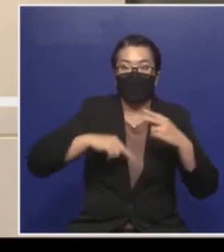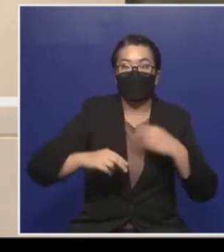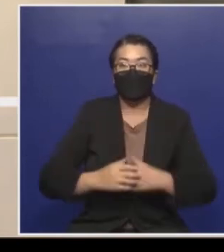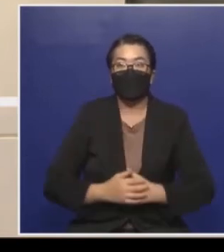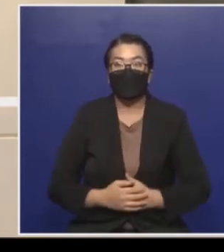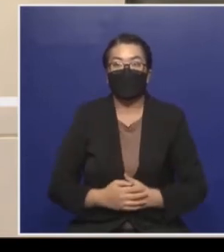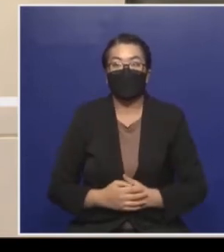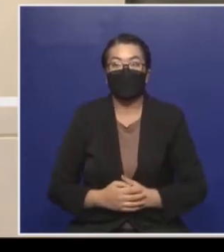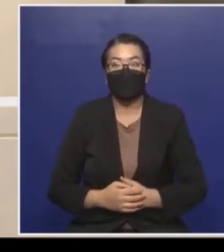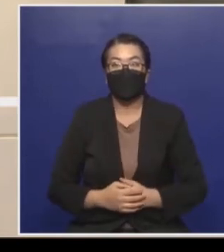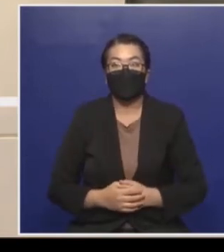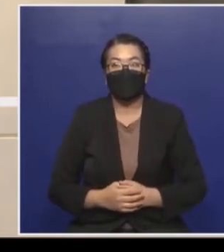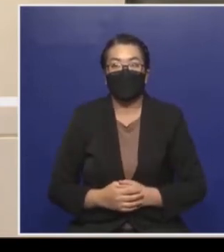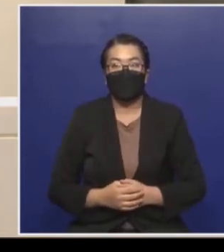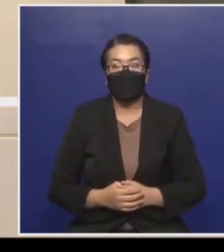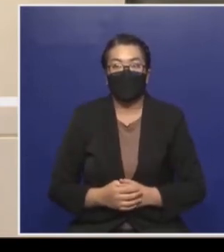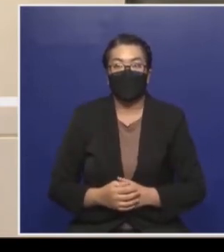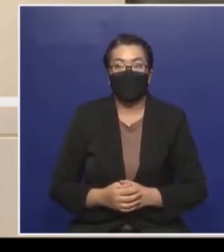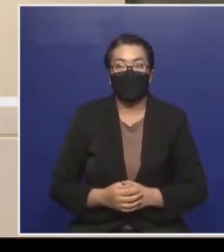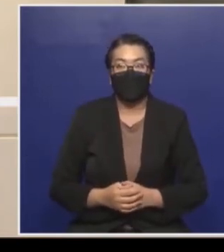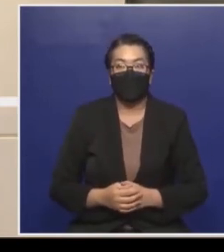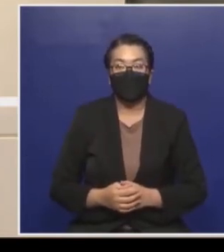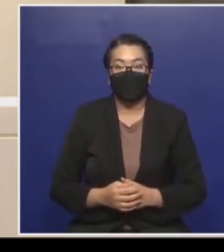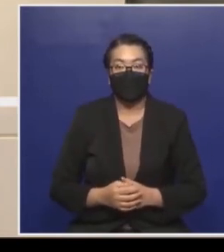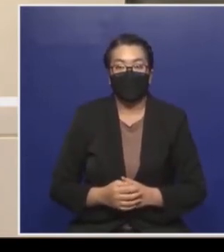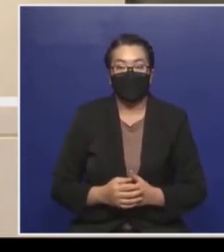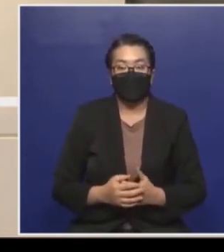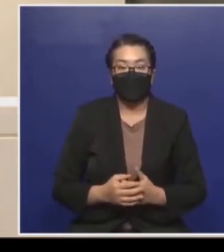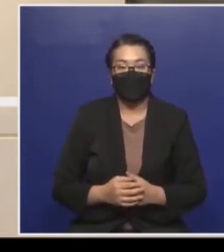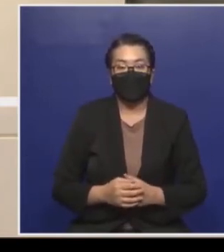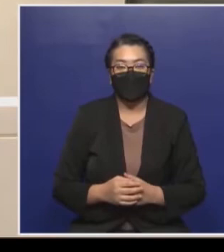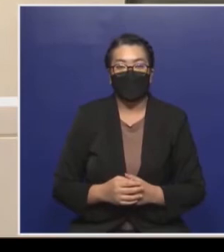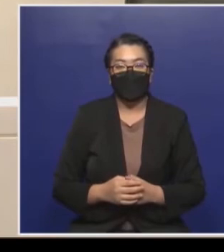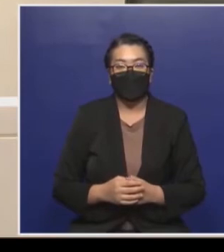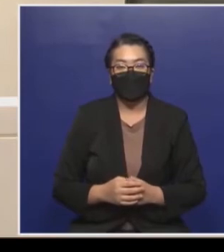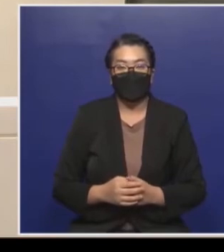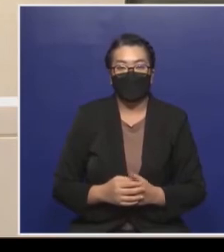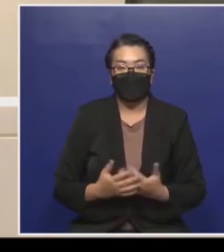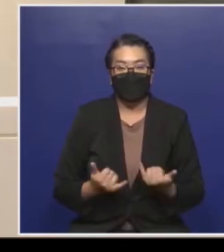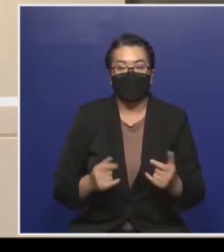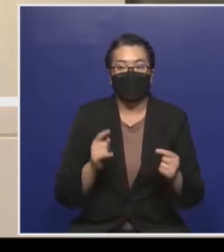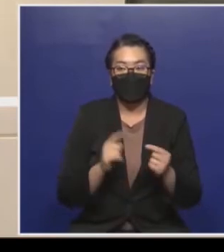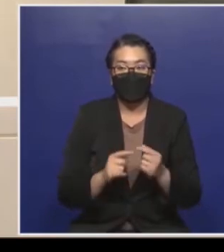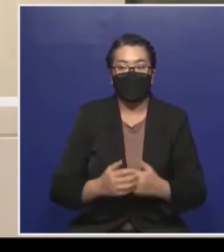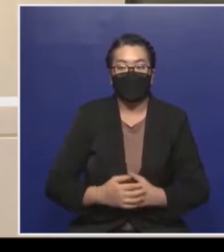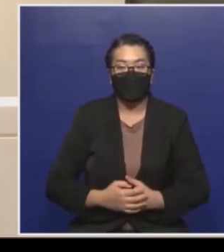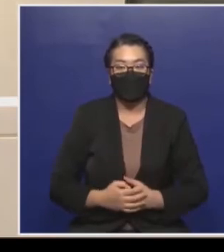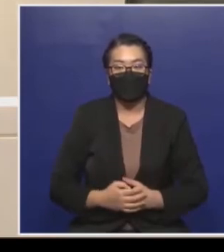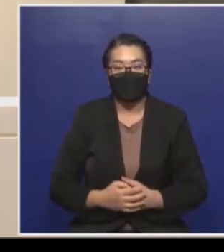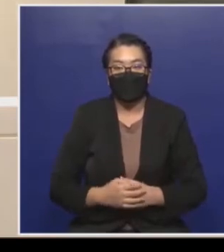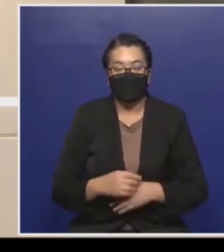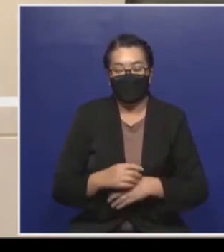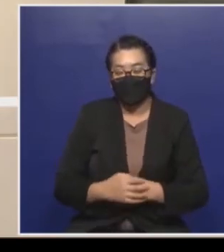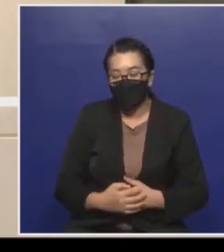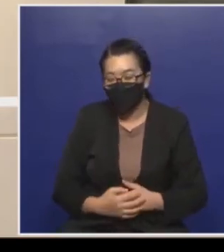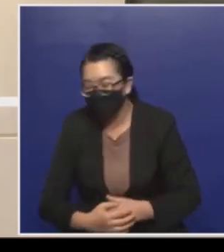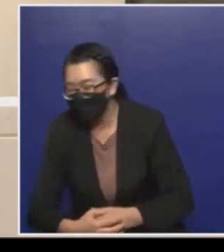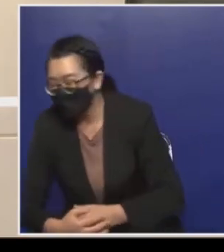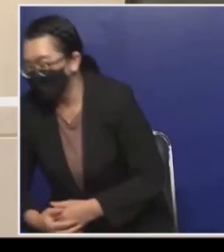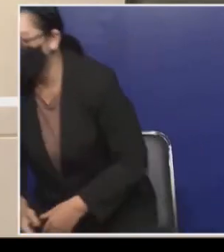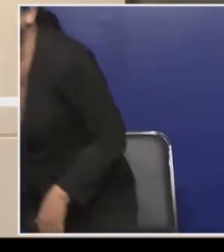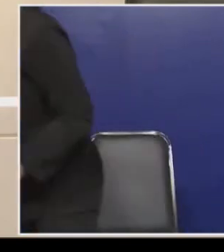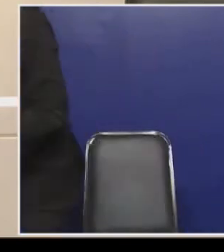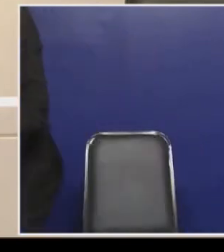สั่งสอนและก็แนะนำรัฐบาลด้วยความหวงดีผมชอวทกทานนั้อยากใหประชาชนนั้มีความสุข